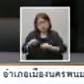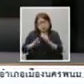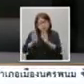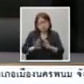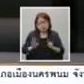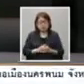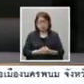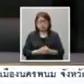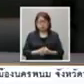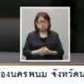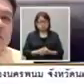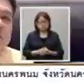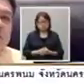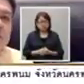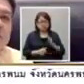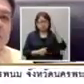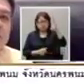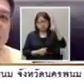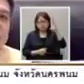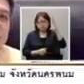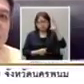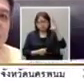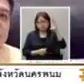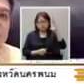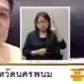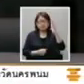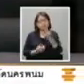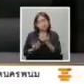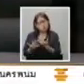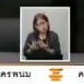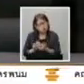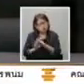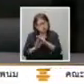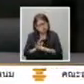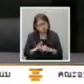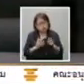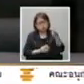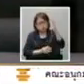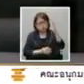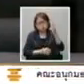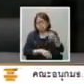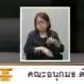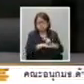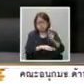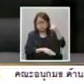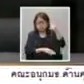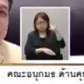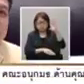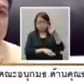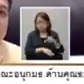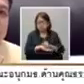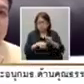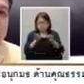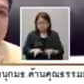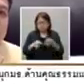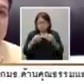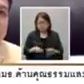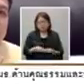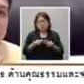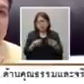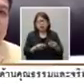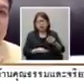นะคะ กับ แล้วช่วงนั้นค่อยขึ้นประท้วง คุณคารม คะท่านประธานวิจิตรฉัยแล้วนะคะท่านจะปล่อยให้ผู้ประท้ว